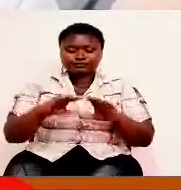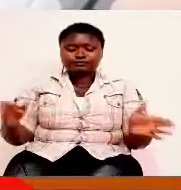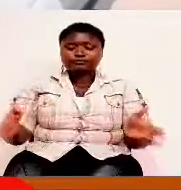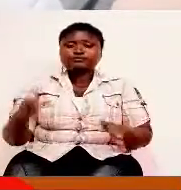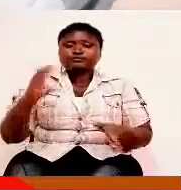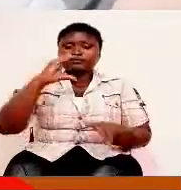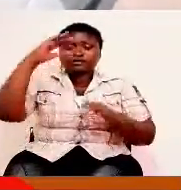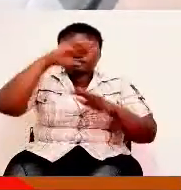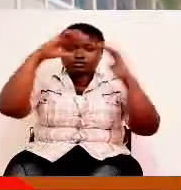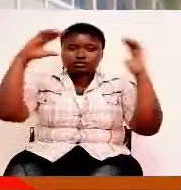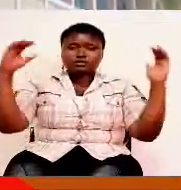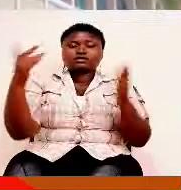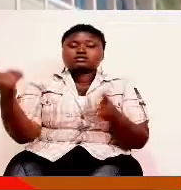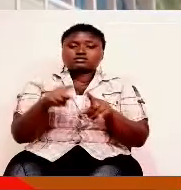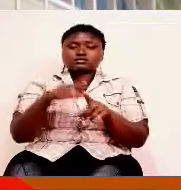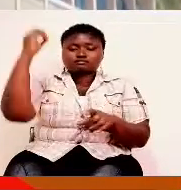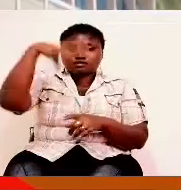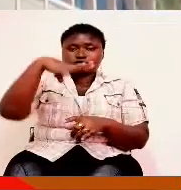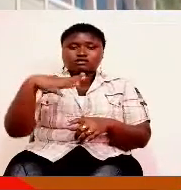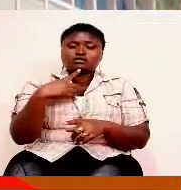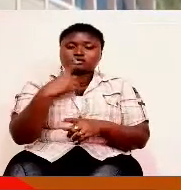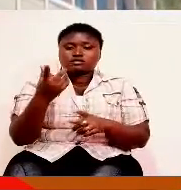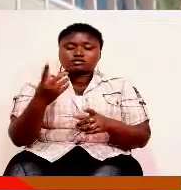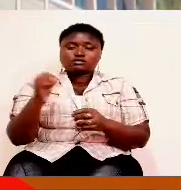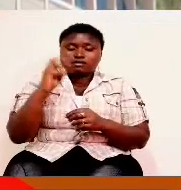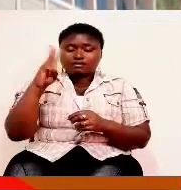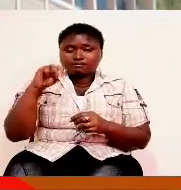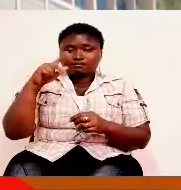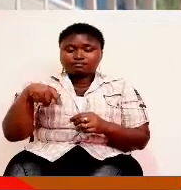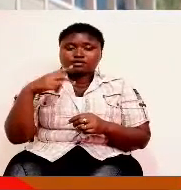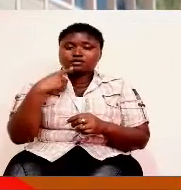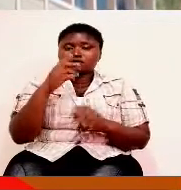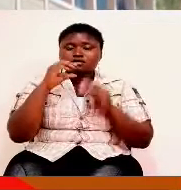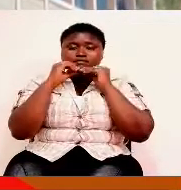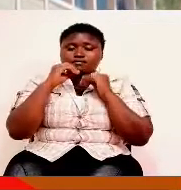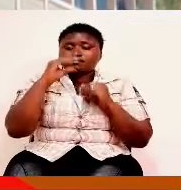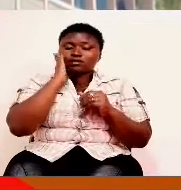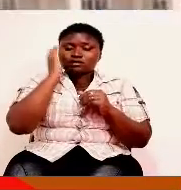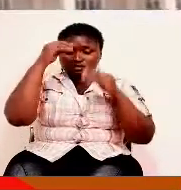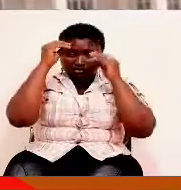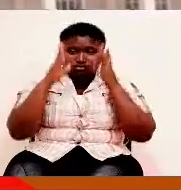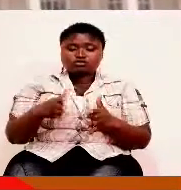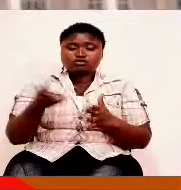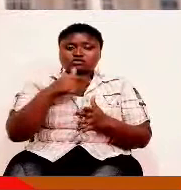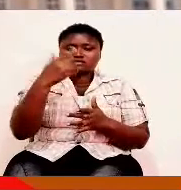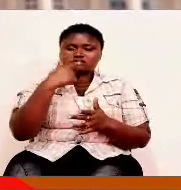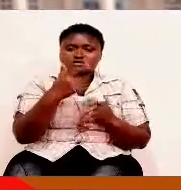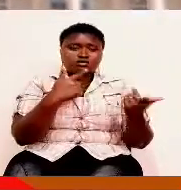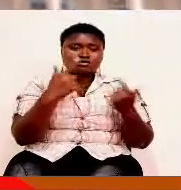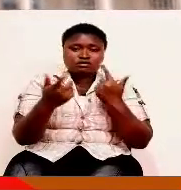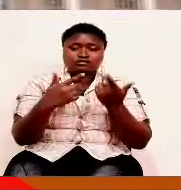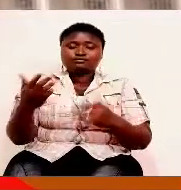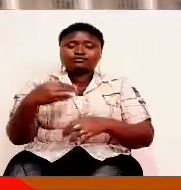uguo irathi icio ciothe ni njega. Oho mubunge Gachobe aciari na arimu ni maigite ati ni mekugacirithia